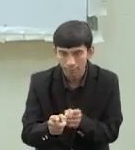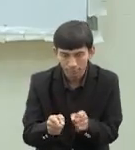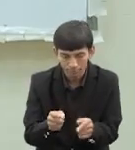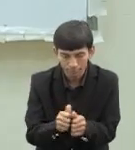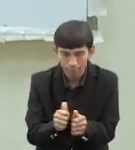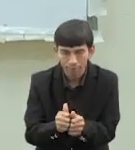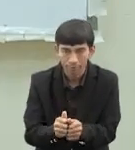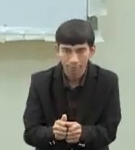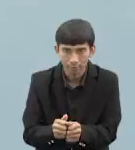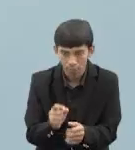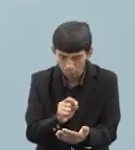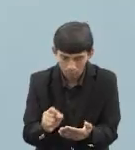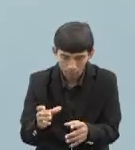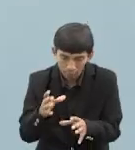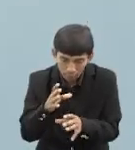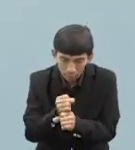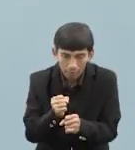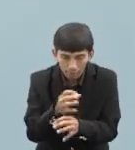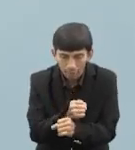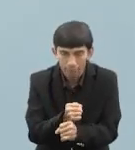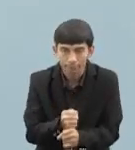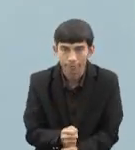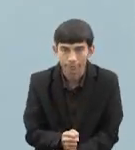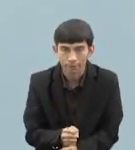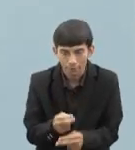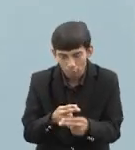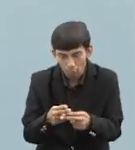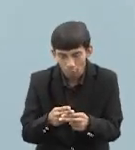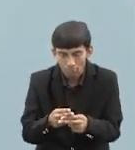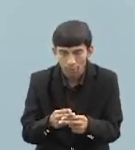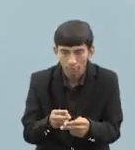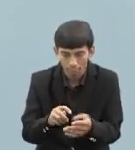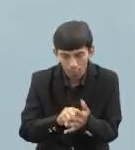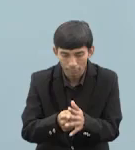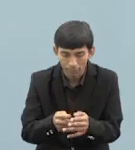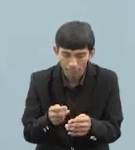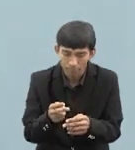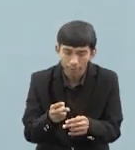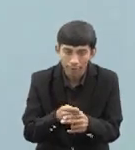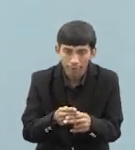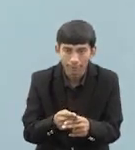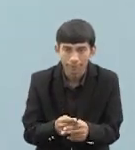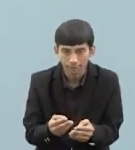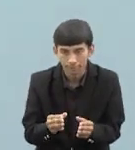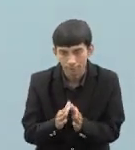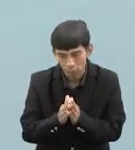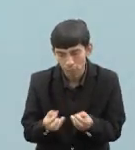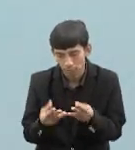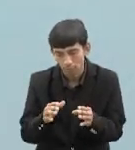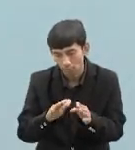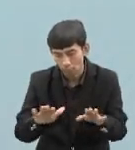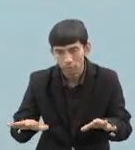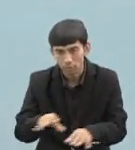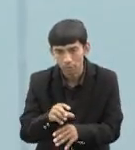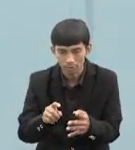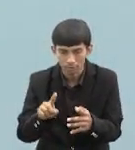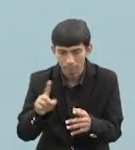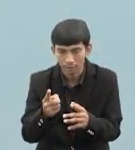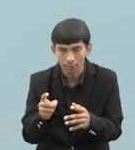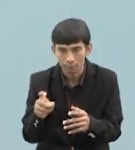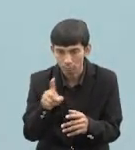ấy sẵn khai mà con này về anh bị tế. Ở con trang con từng ở khả nế chập đàm xâm nụ tìm mùi xa làng